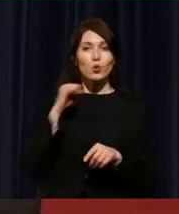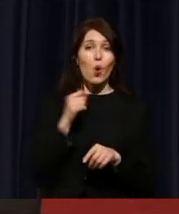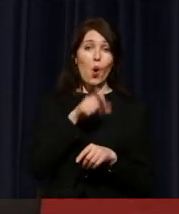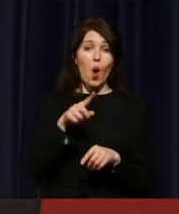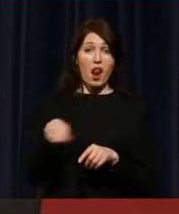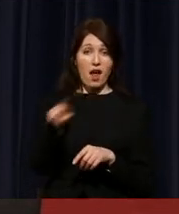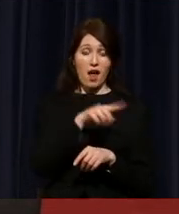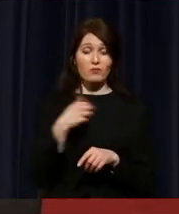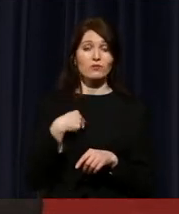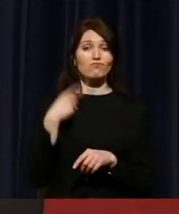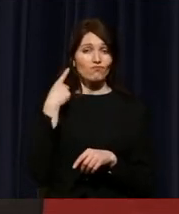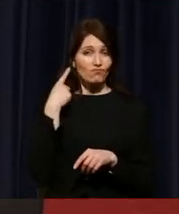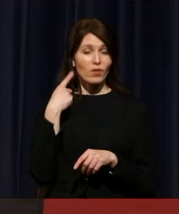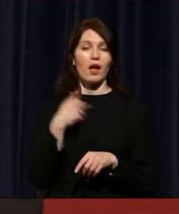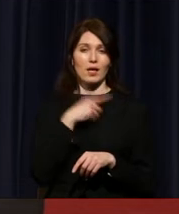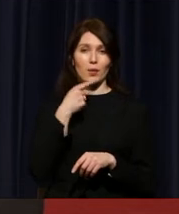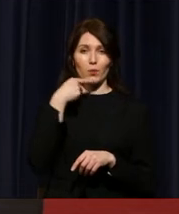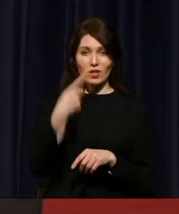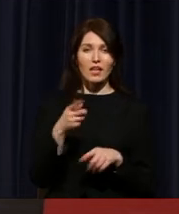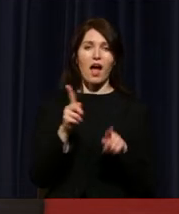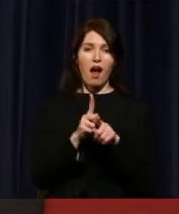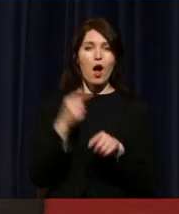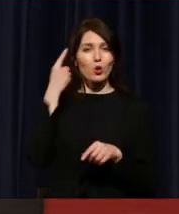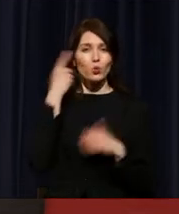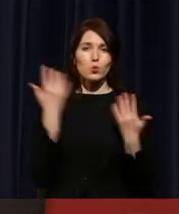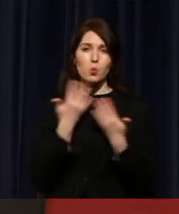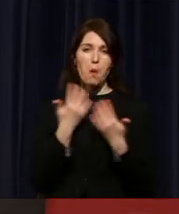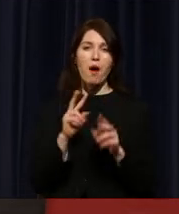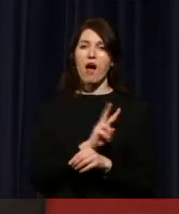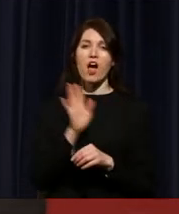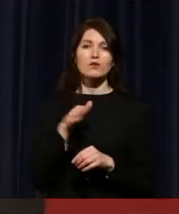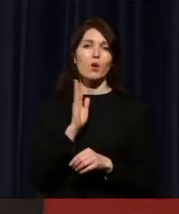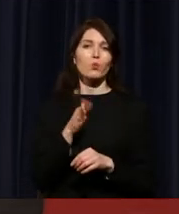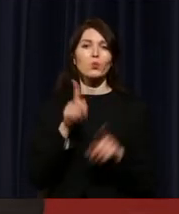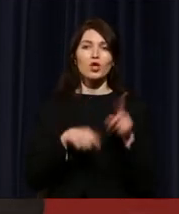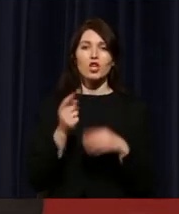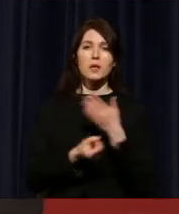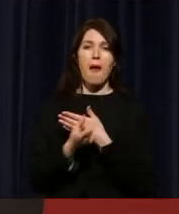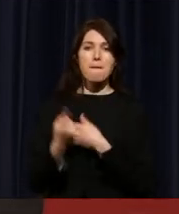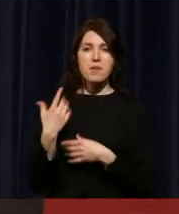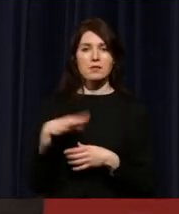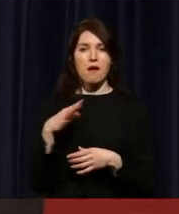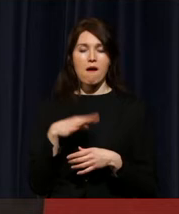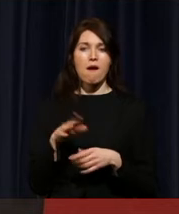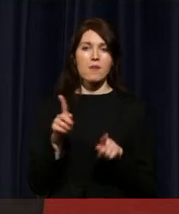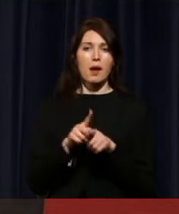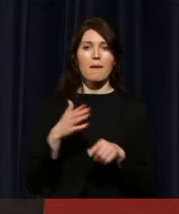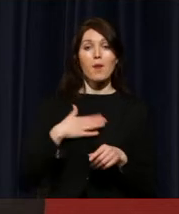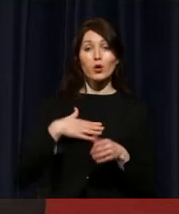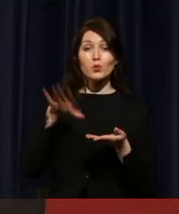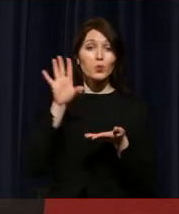gribu teikt, ka visdrīz, nu, ja es arī domāju par to, kas varētu būt tie daži iemesli arī attiecībā uz manu